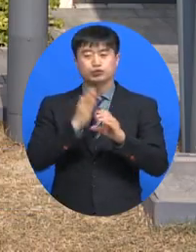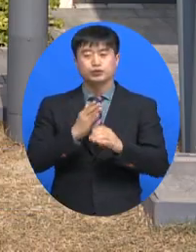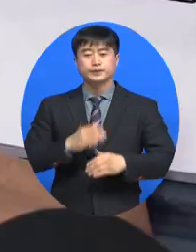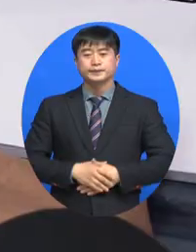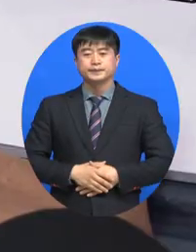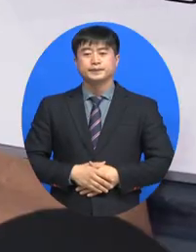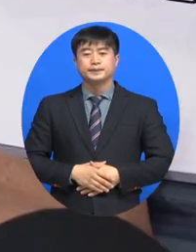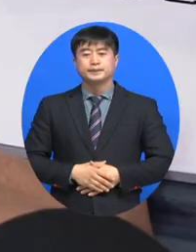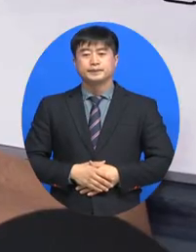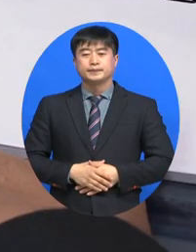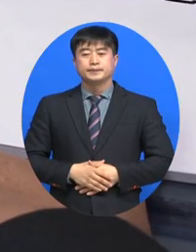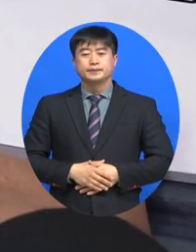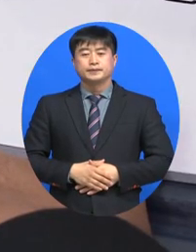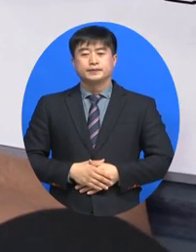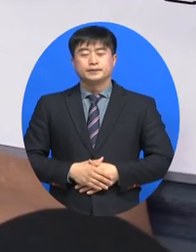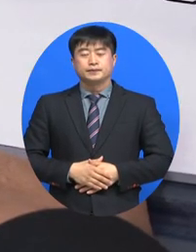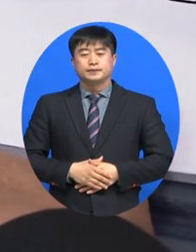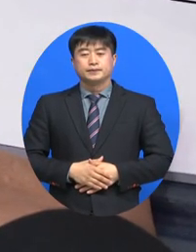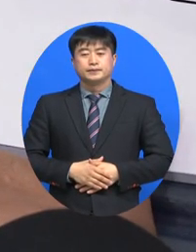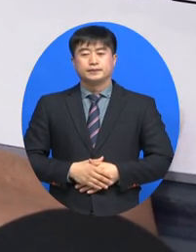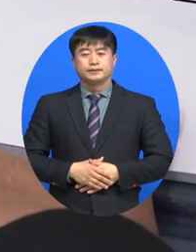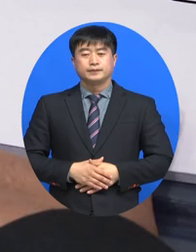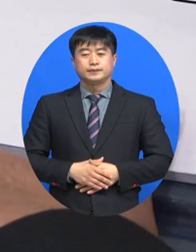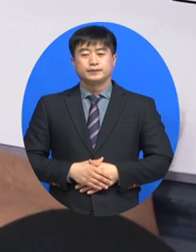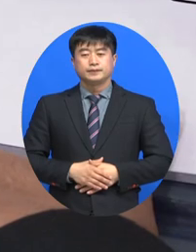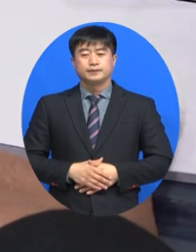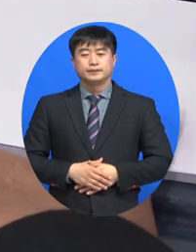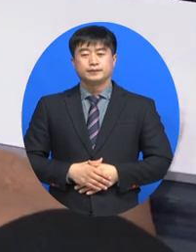중입니다 경기지 TV 이슬비입니다